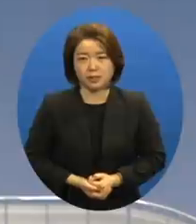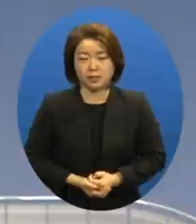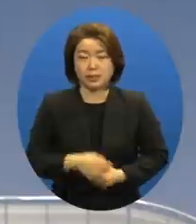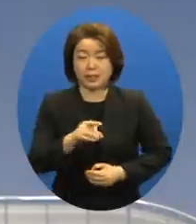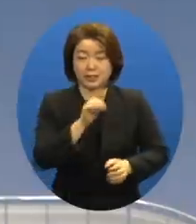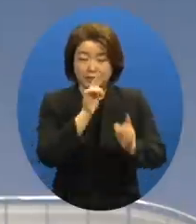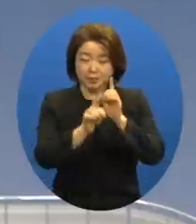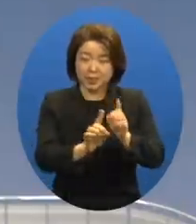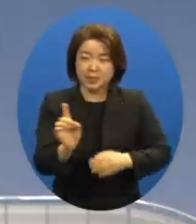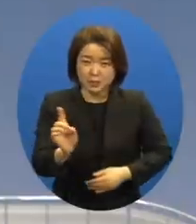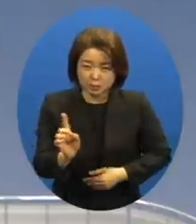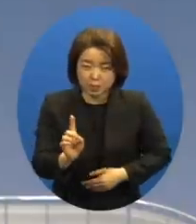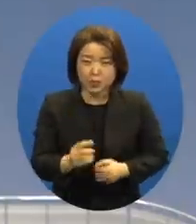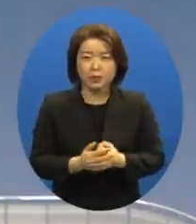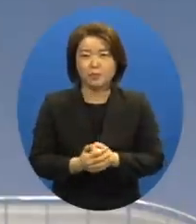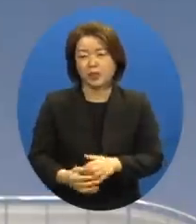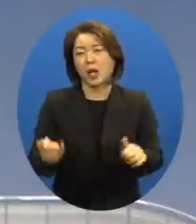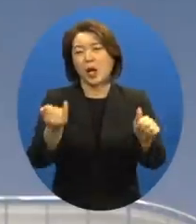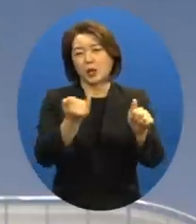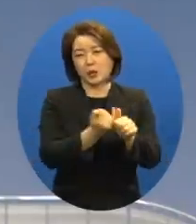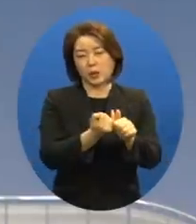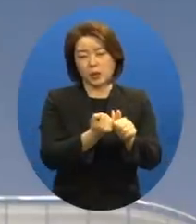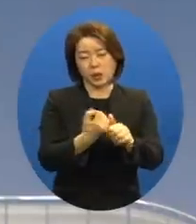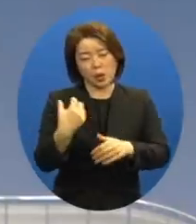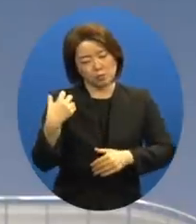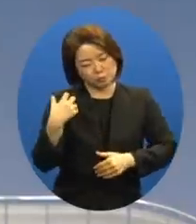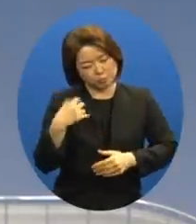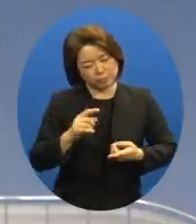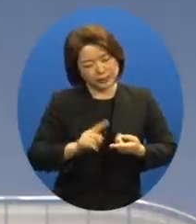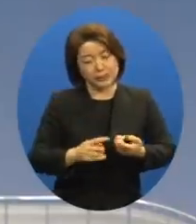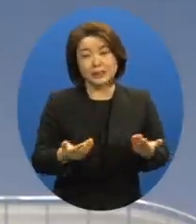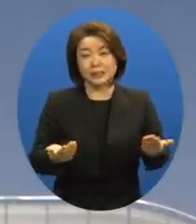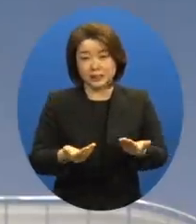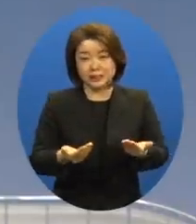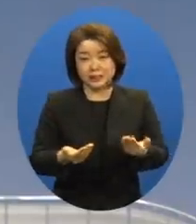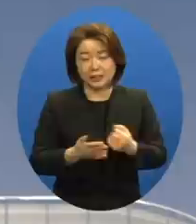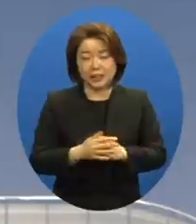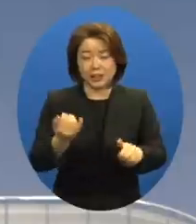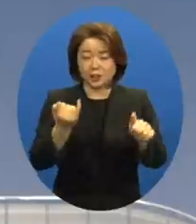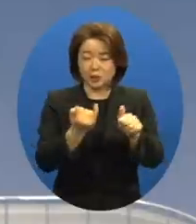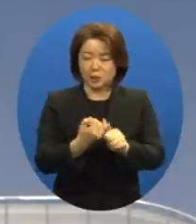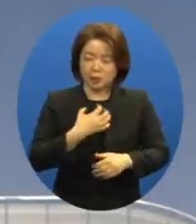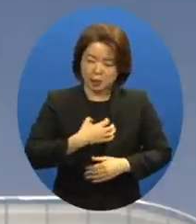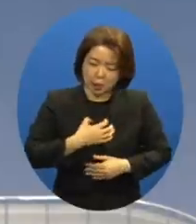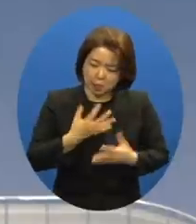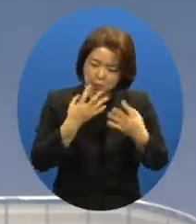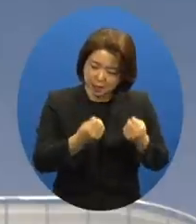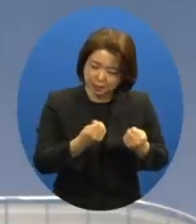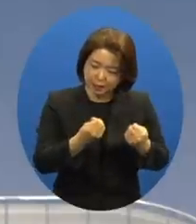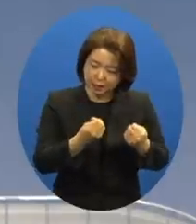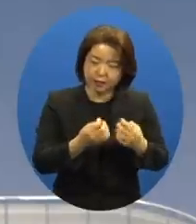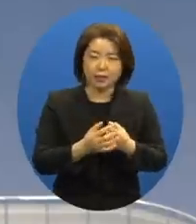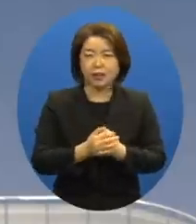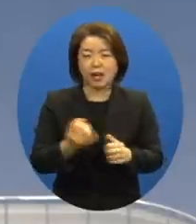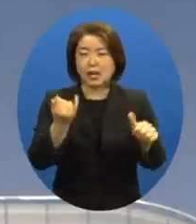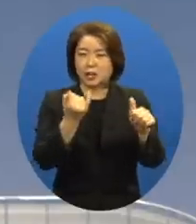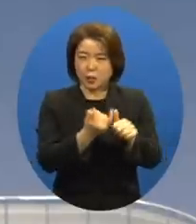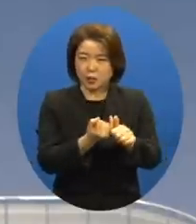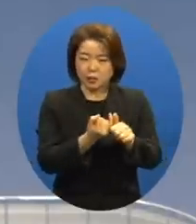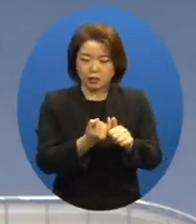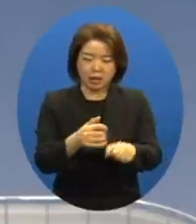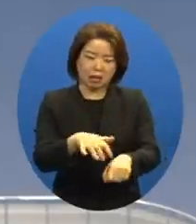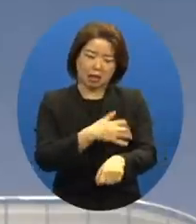이 말씀은 결혼은 부담스러운 일이다 부 결혼은 염려가 많다 결혼은